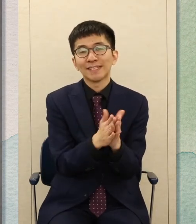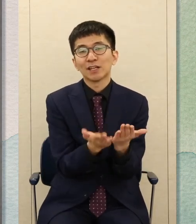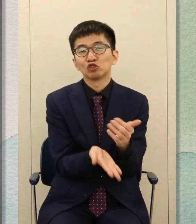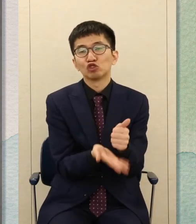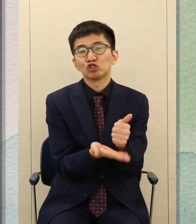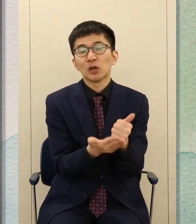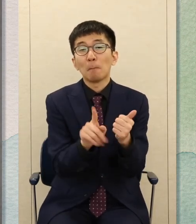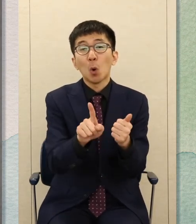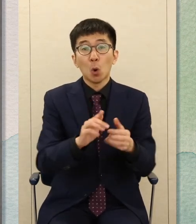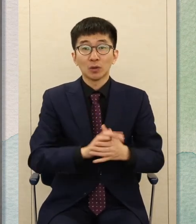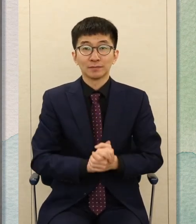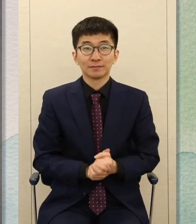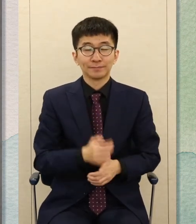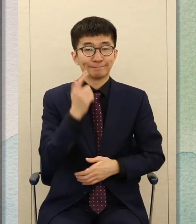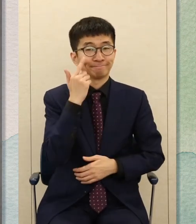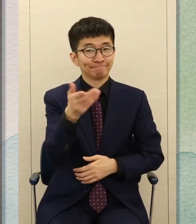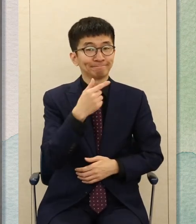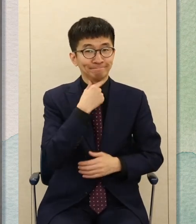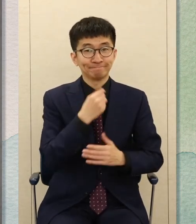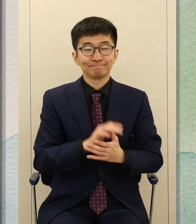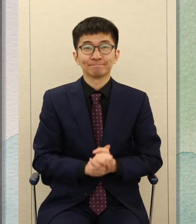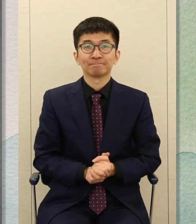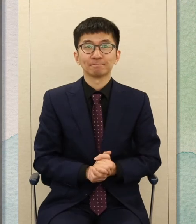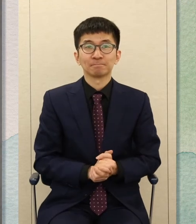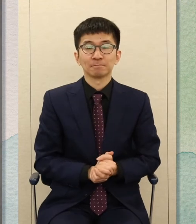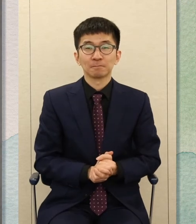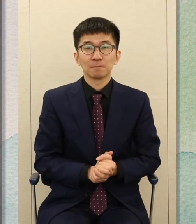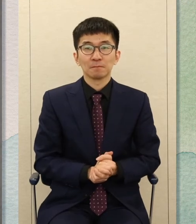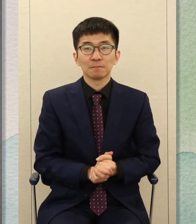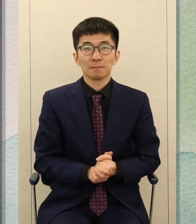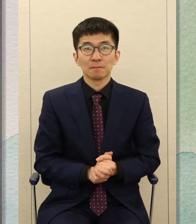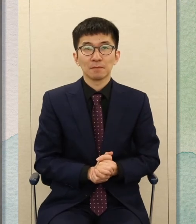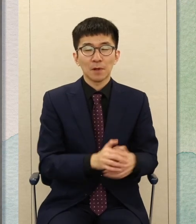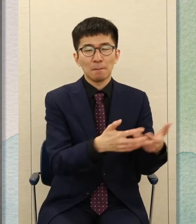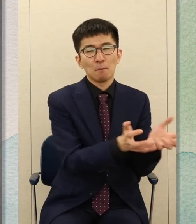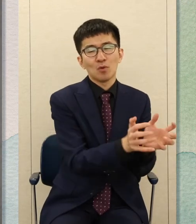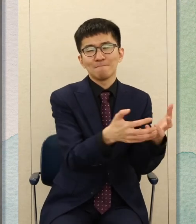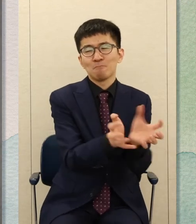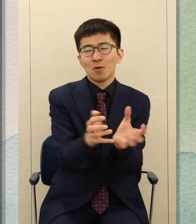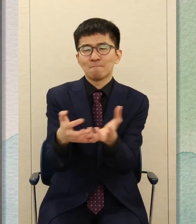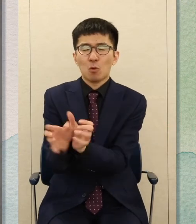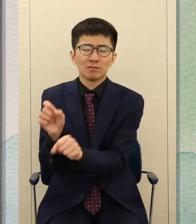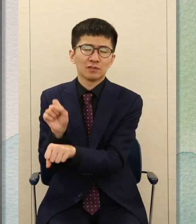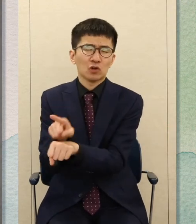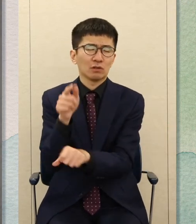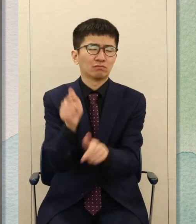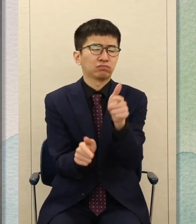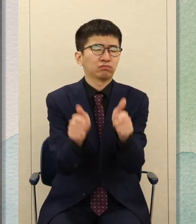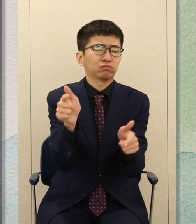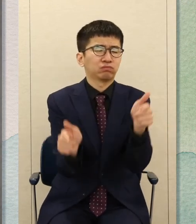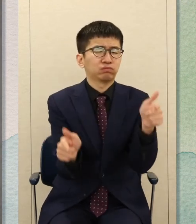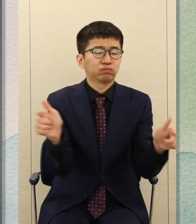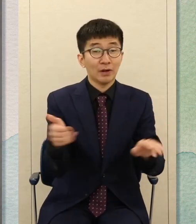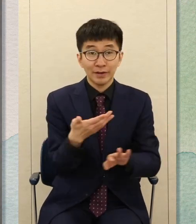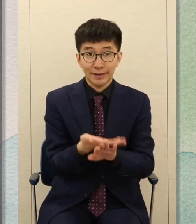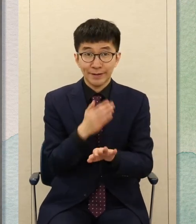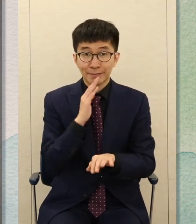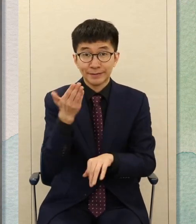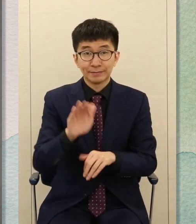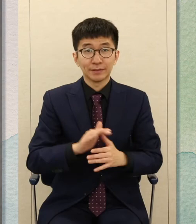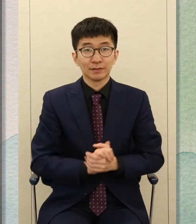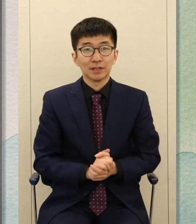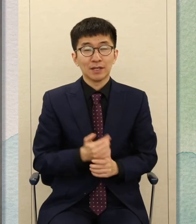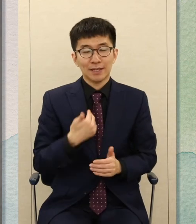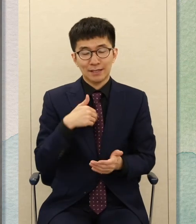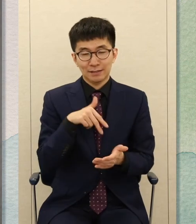게 학점보다 더 좋아 이래가지고 학점을 안 따고, 예, 독서 모임 중심으로 공부를 했던 것 같고요. 예. 그